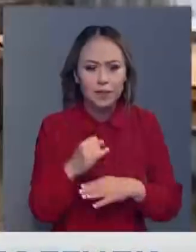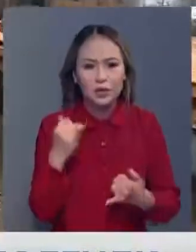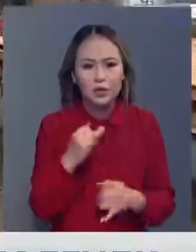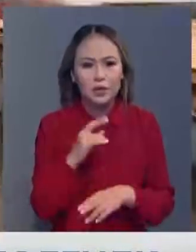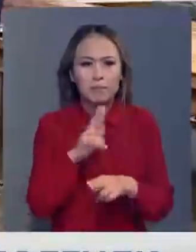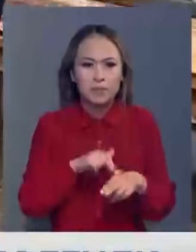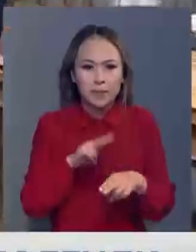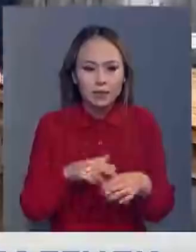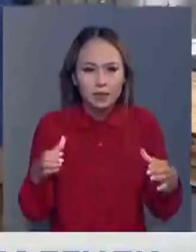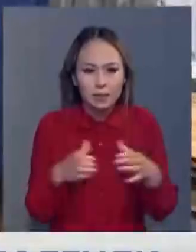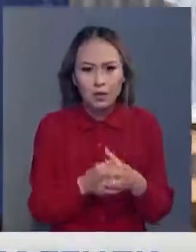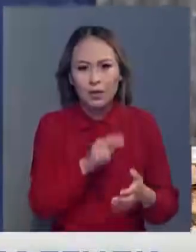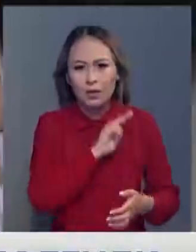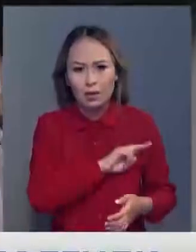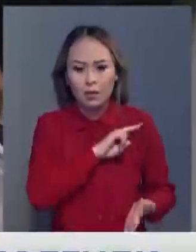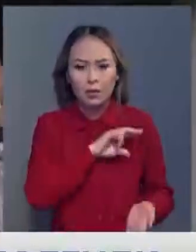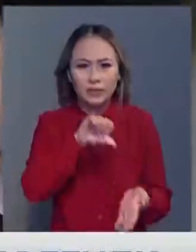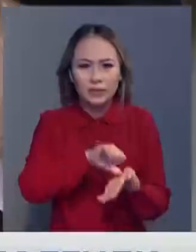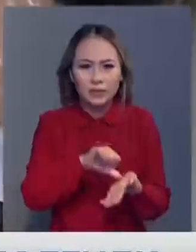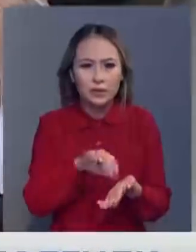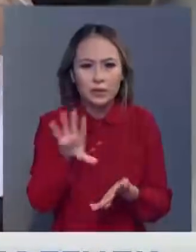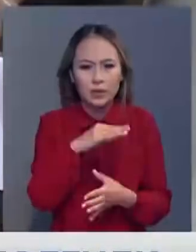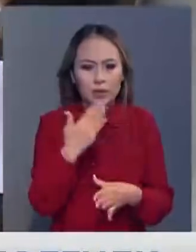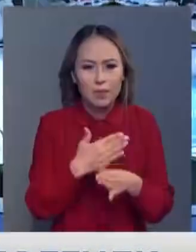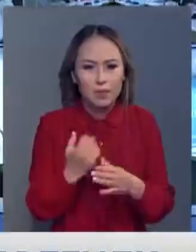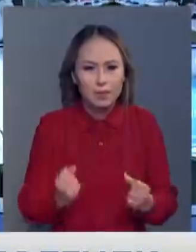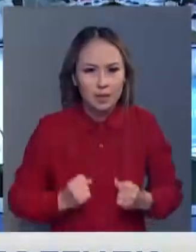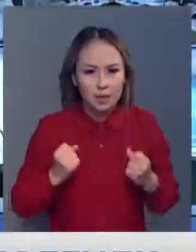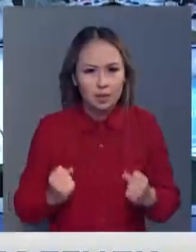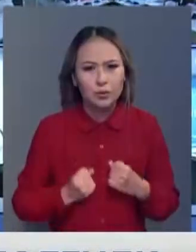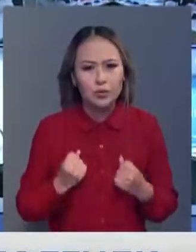жұмылды, волонтерлар да қалғадырынше көмектесіп жатыр.